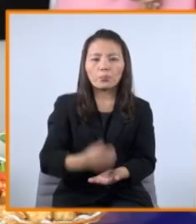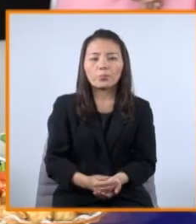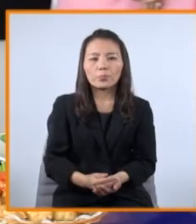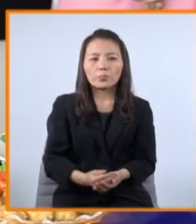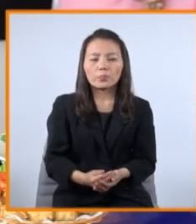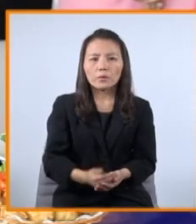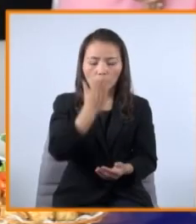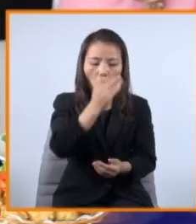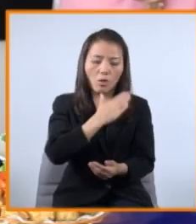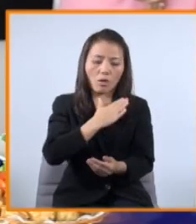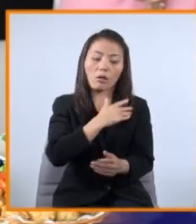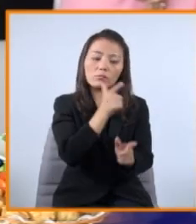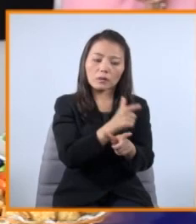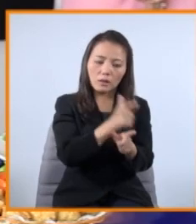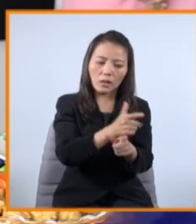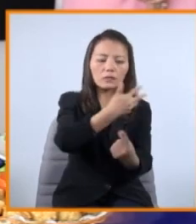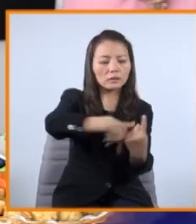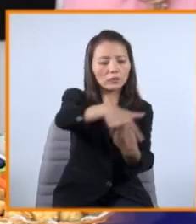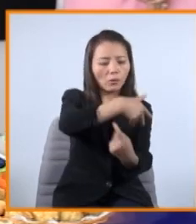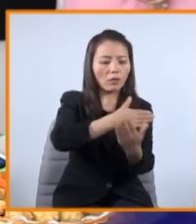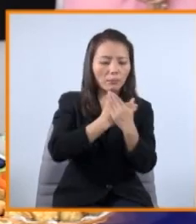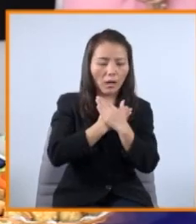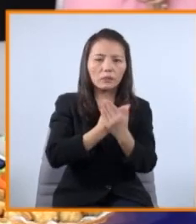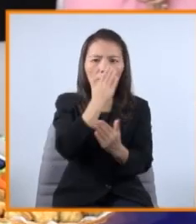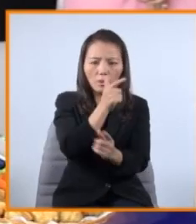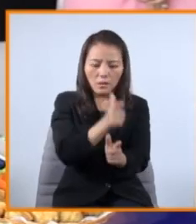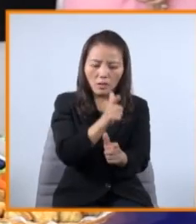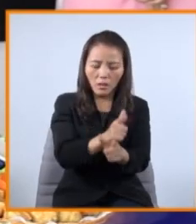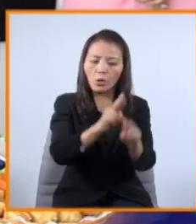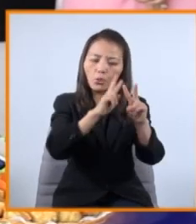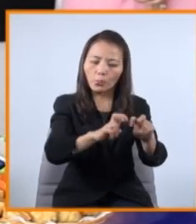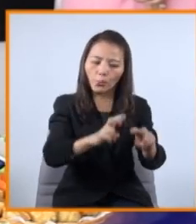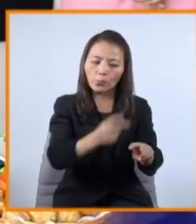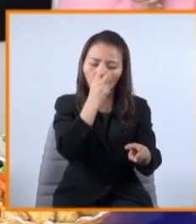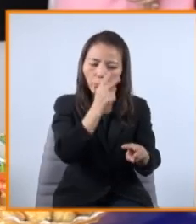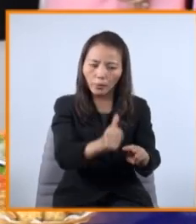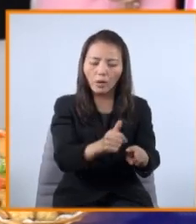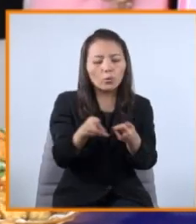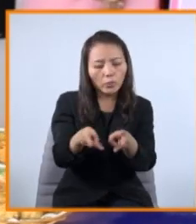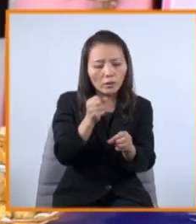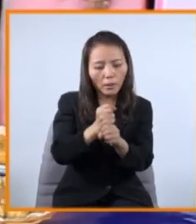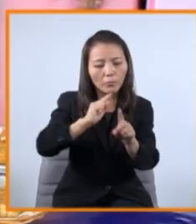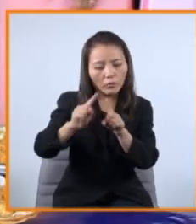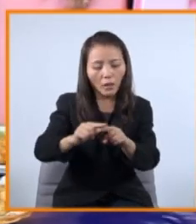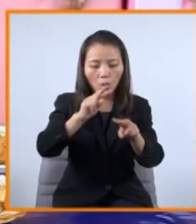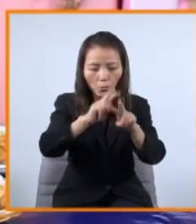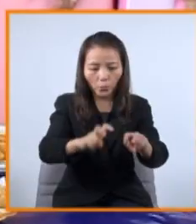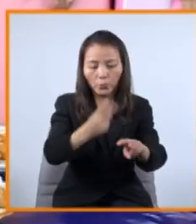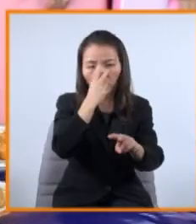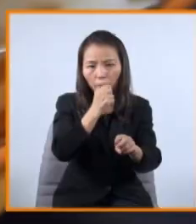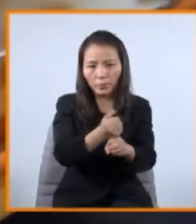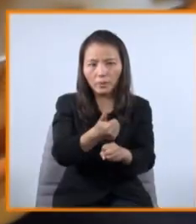เลี้ยงในลักษณะที่เป็นมิตกับสิ่งแวดล้อมและสามารถจะตรวจสอบย้อนกลับได้ทุกกระบวนการและวันนี้เราก็มี